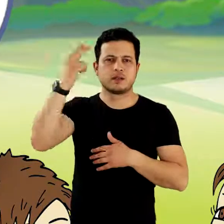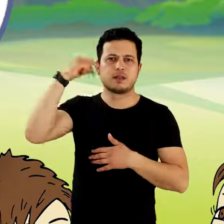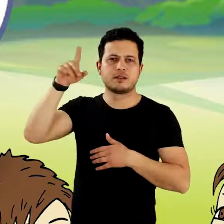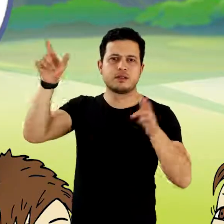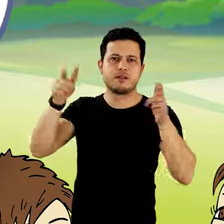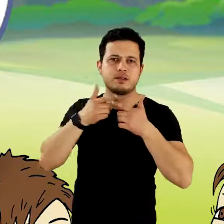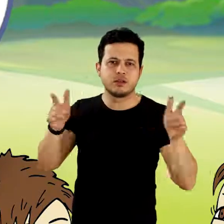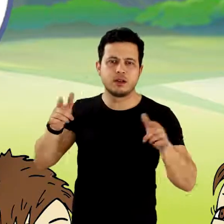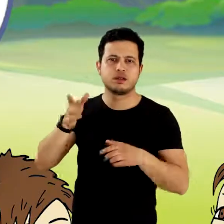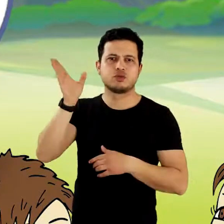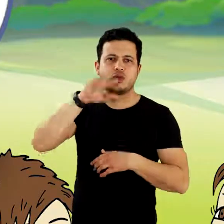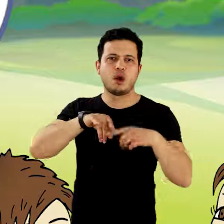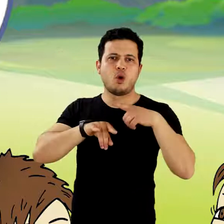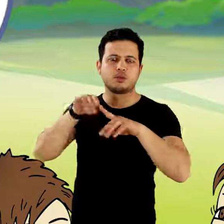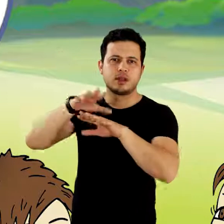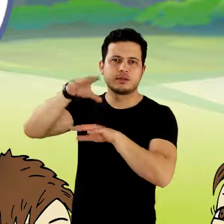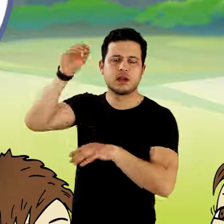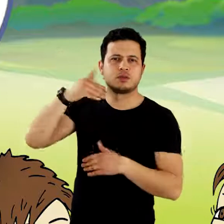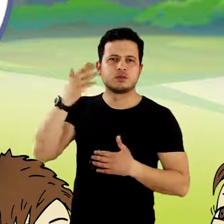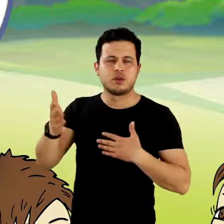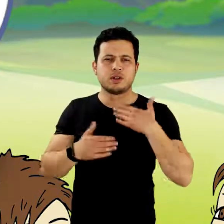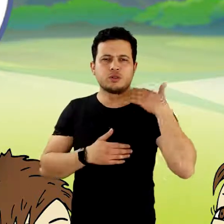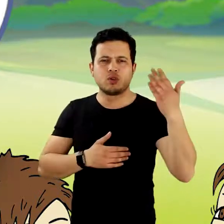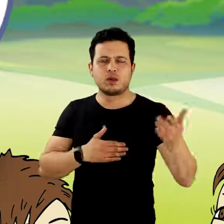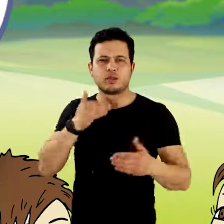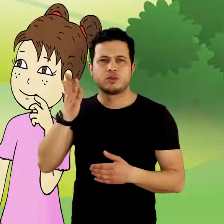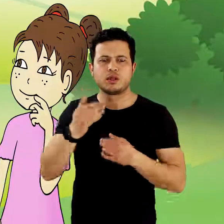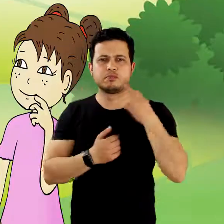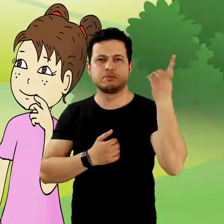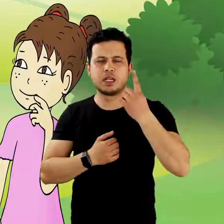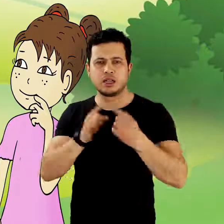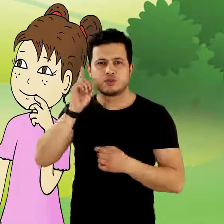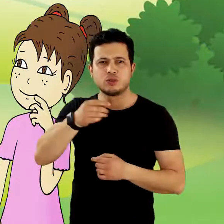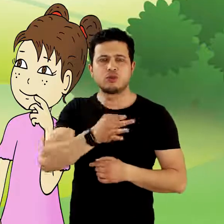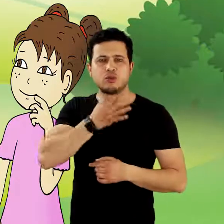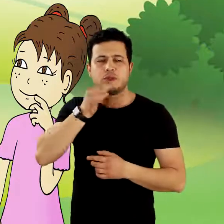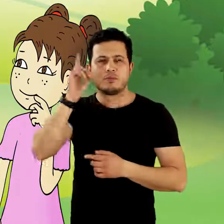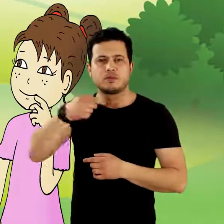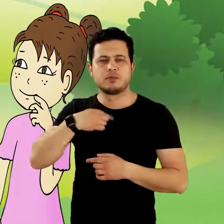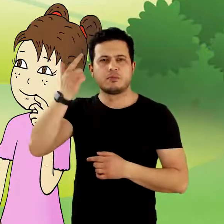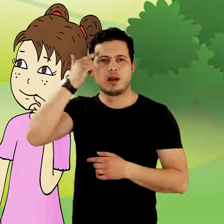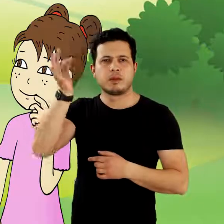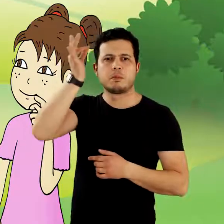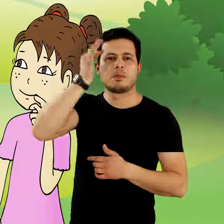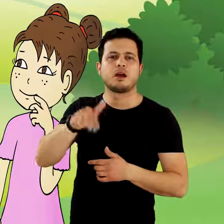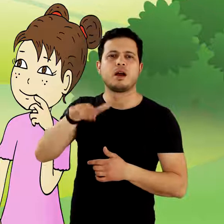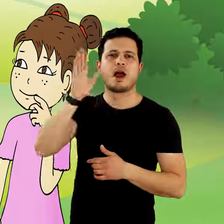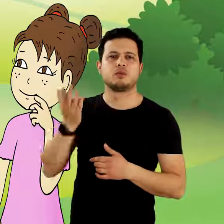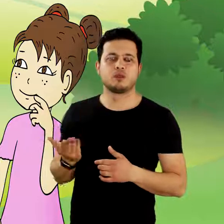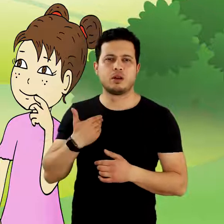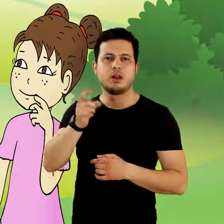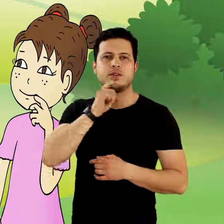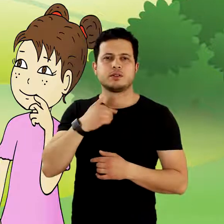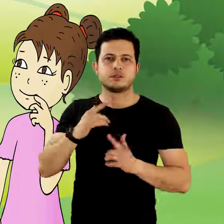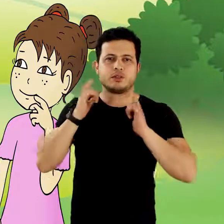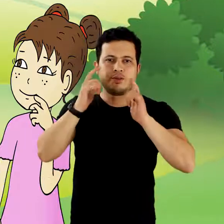Festivali, Honaz'da, sonra sen de bir şeyler söylesene Çınar. Benim aklıma başka bir şey gelmiyor. Yanlış